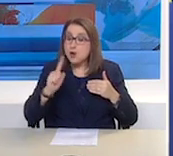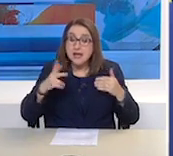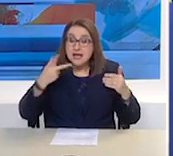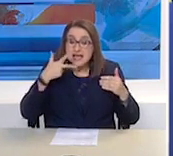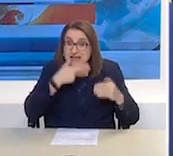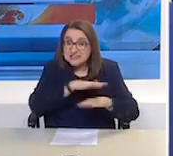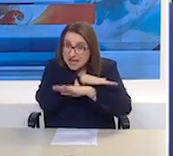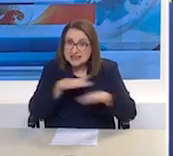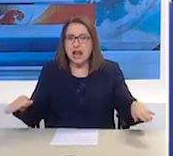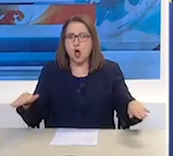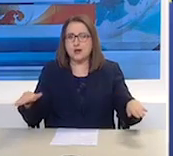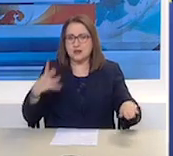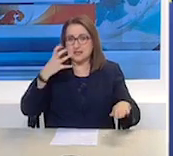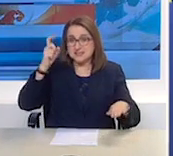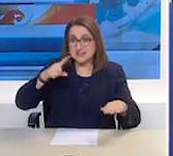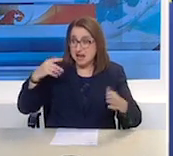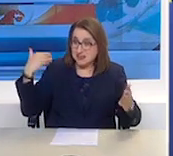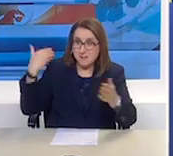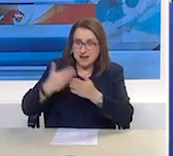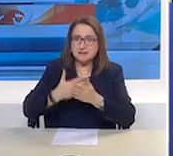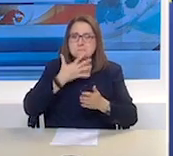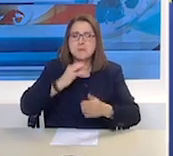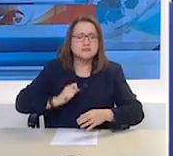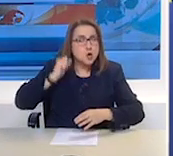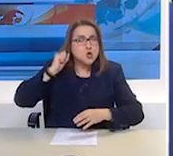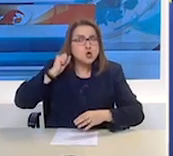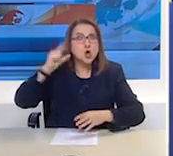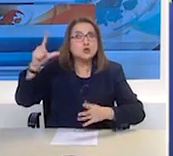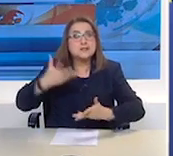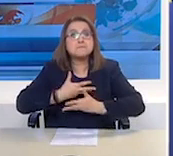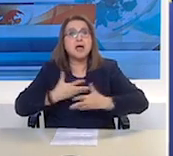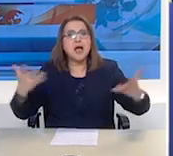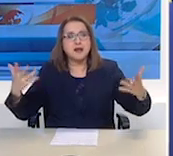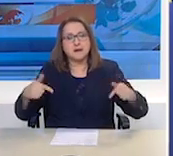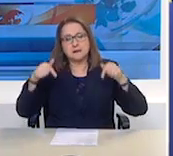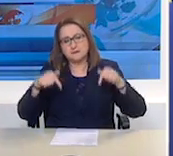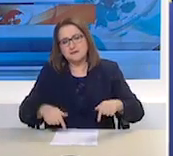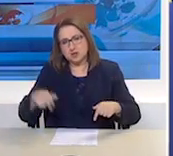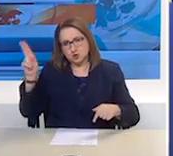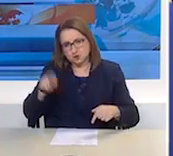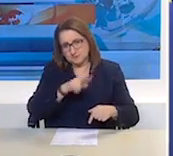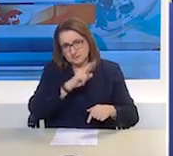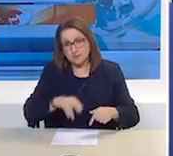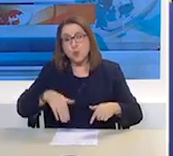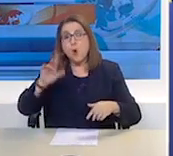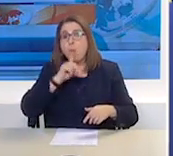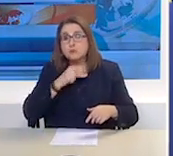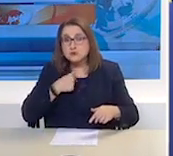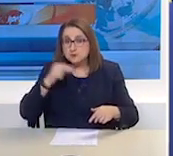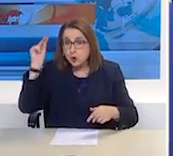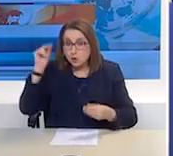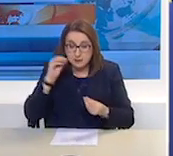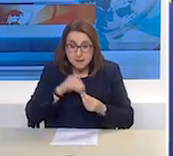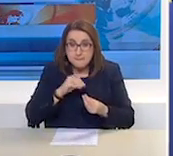εορταστεί με τον ίδιο τρόπο που εορτάστηκε πέρσι, όπως δεν εορτάστηκε με τον ίδιο τρόπο που εορτάζεται κάθε φορά ούτε το Πάσχα ούτε το